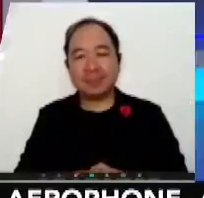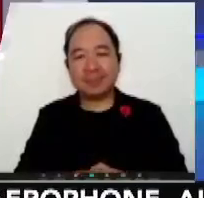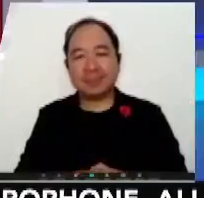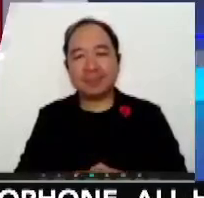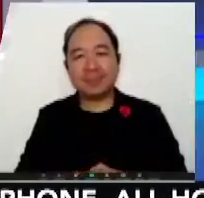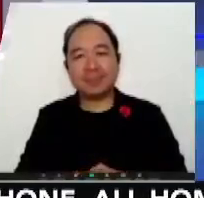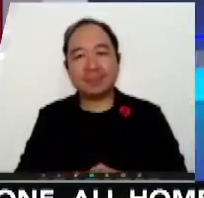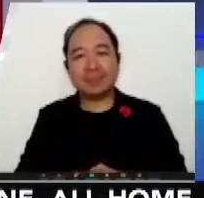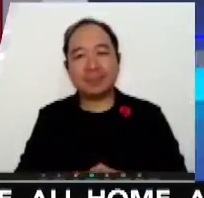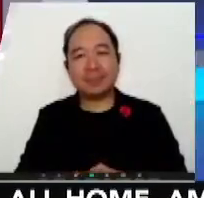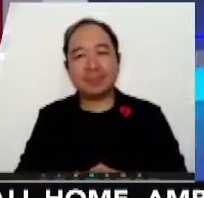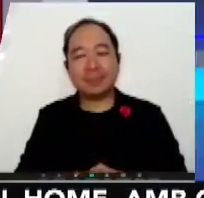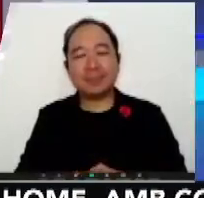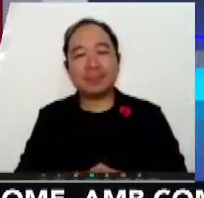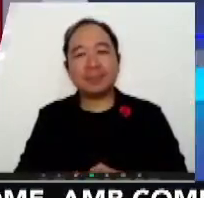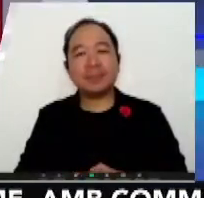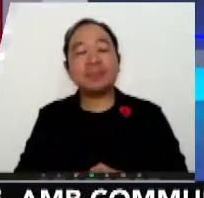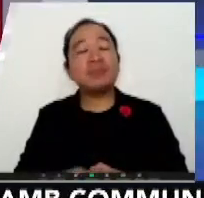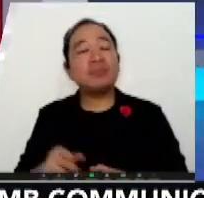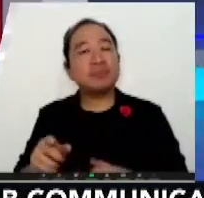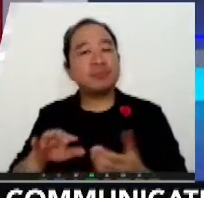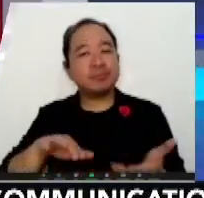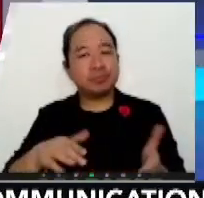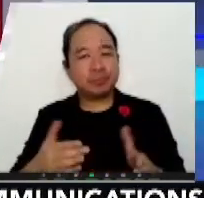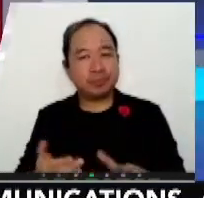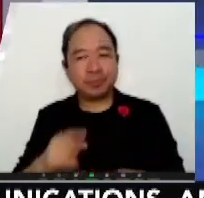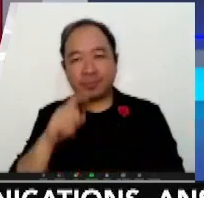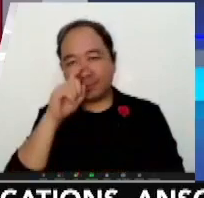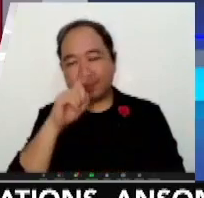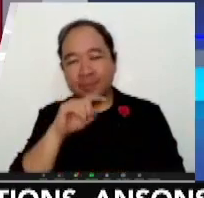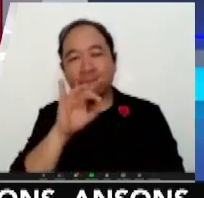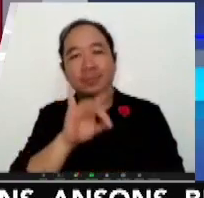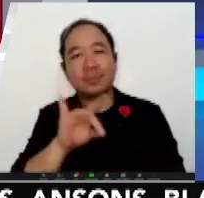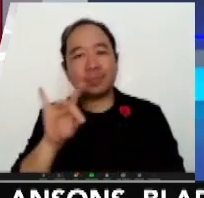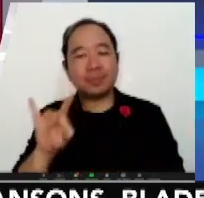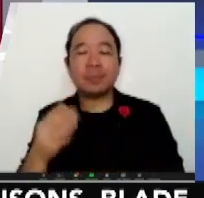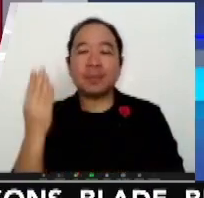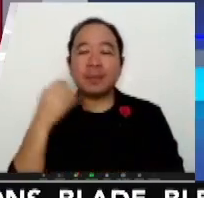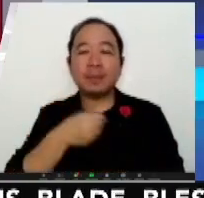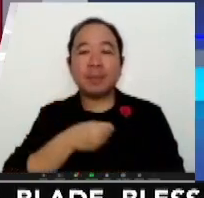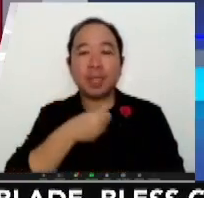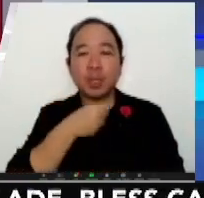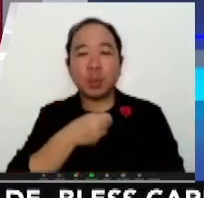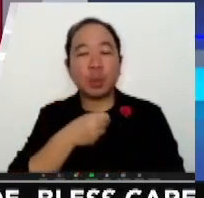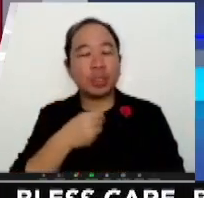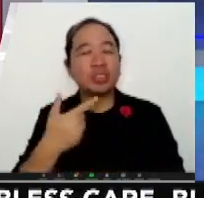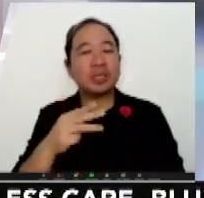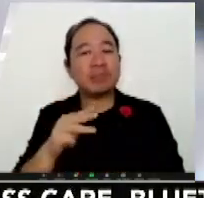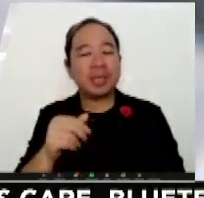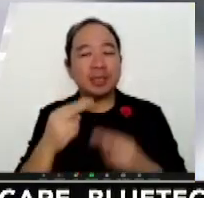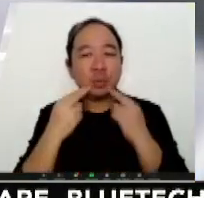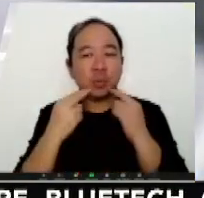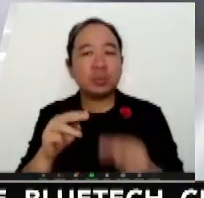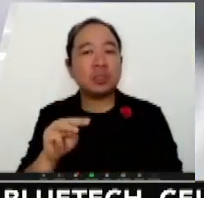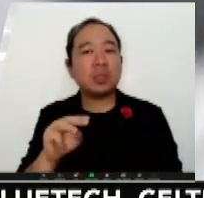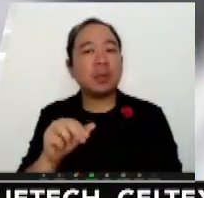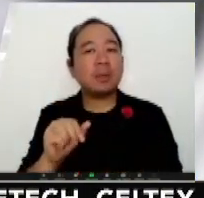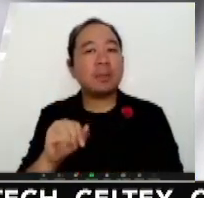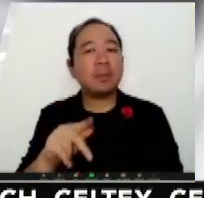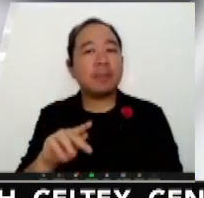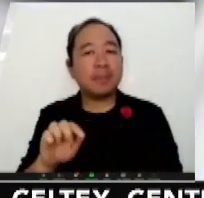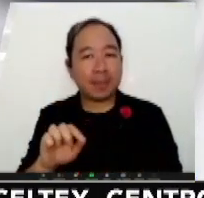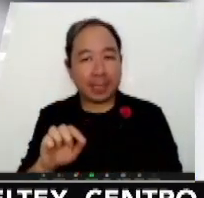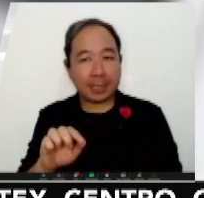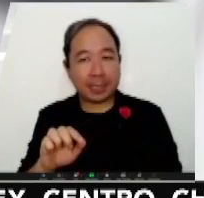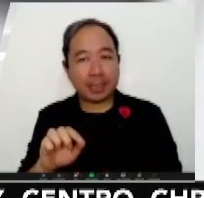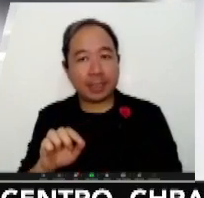Pumanaw na po sa edad na 88 ang dating anchor ng GMA Balita na si Mike Lacanilao. Kinumpirma yan nang naulilang